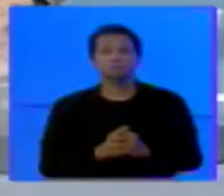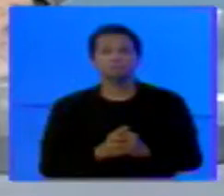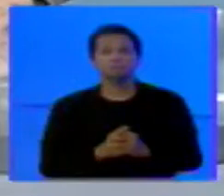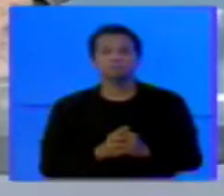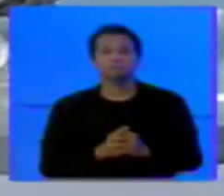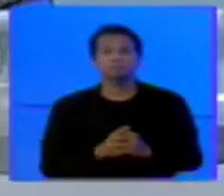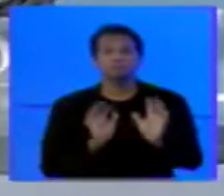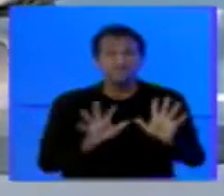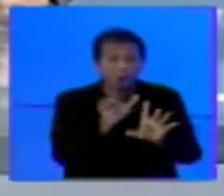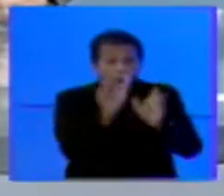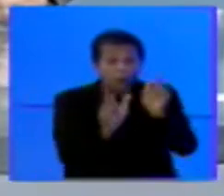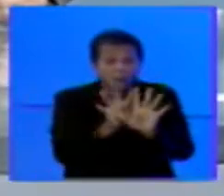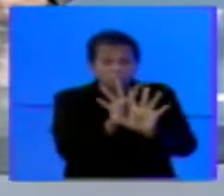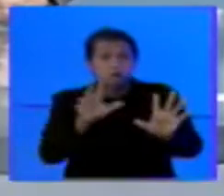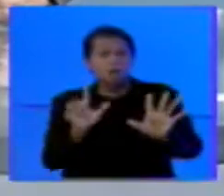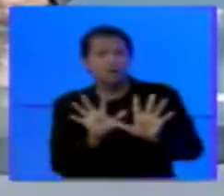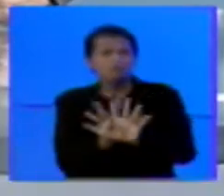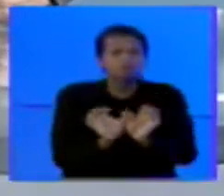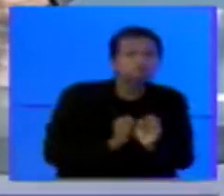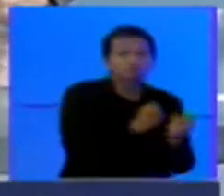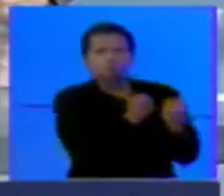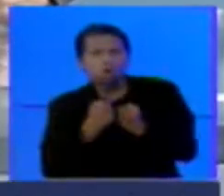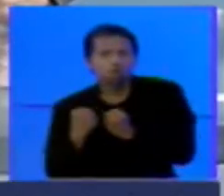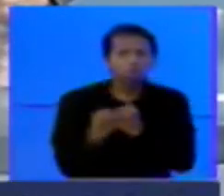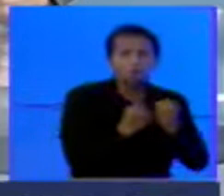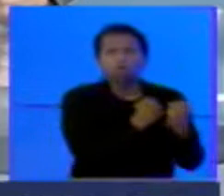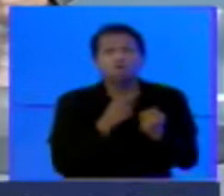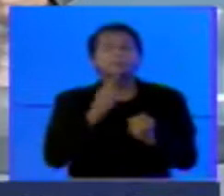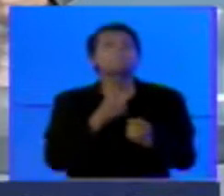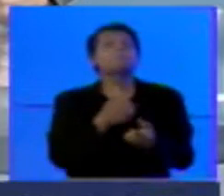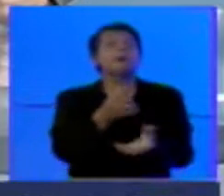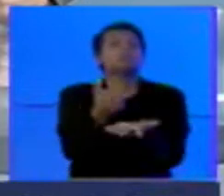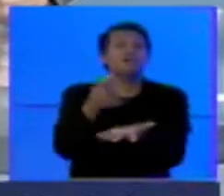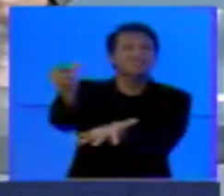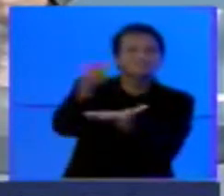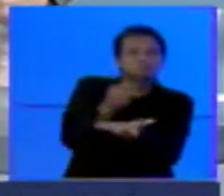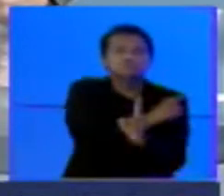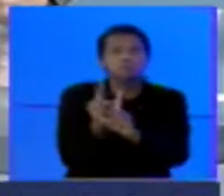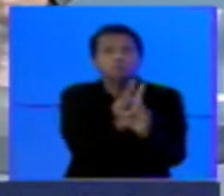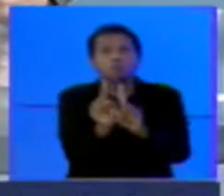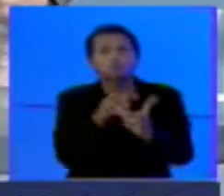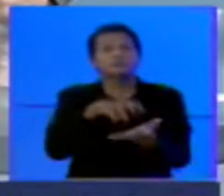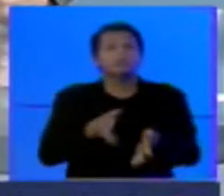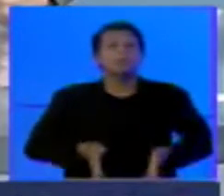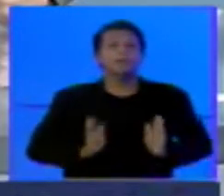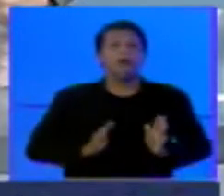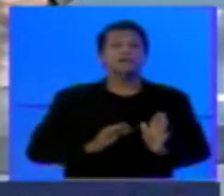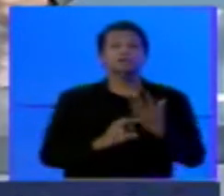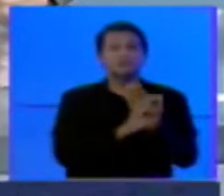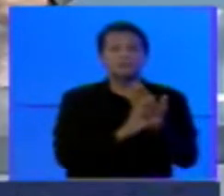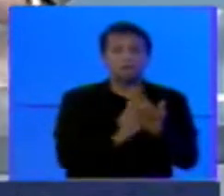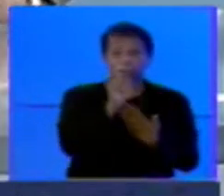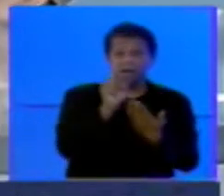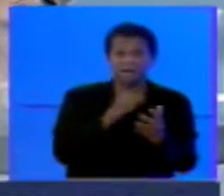Ribuan orang berdesakan dan saling dorong berebut bantuan sosial tunai yang dibagikan di kantor Dinas Sosial Medan, Sumatera